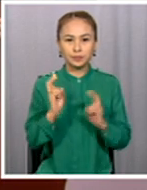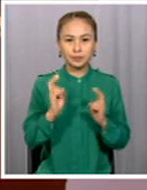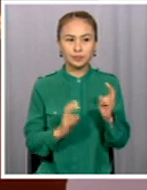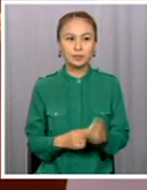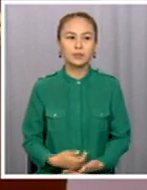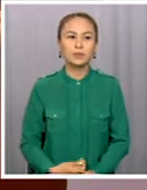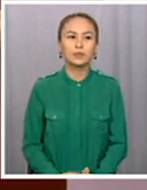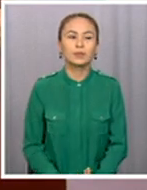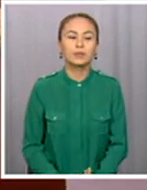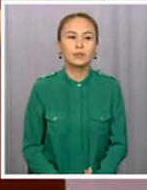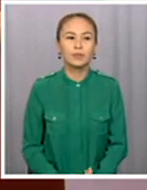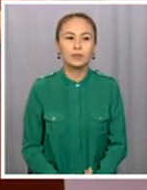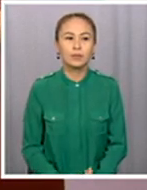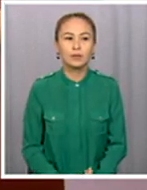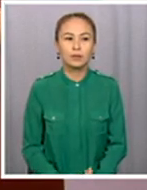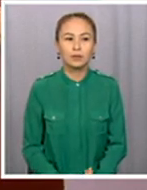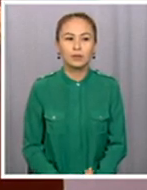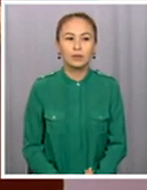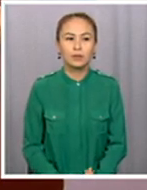Фабрика.